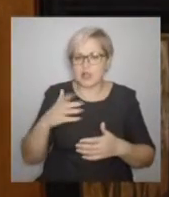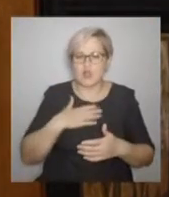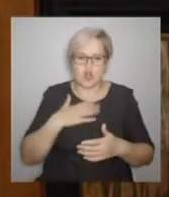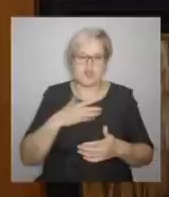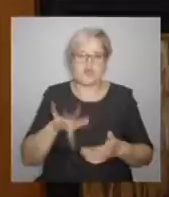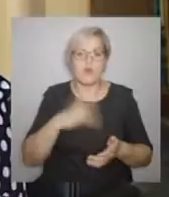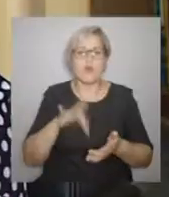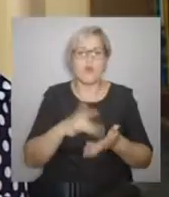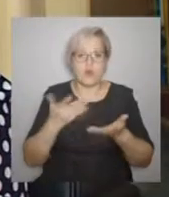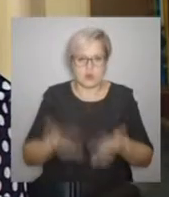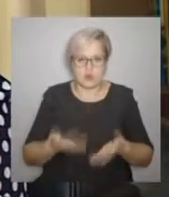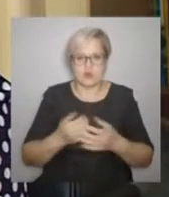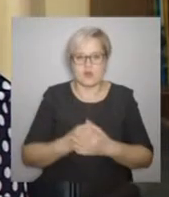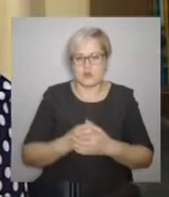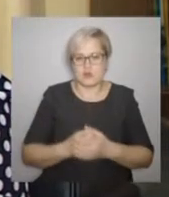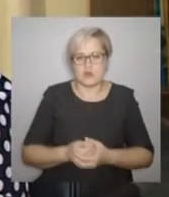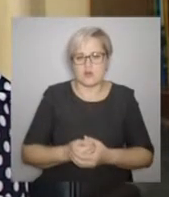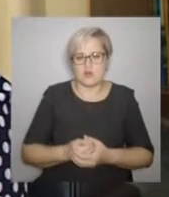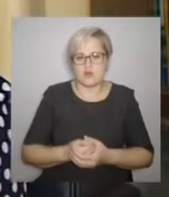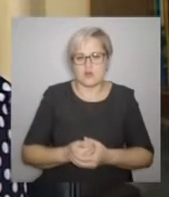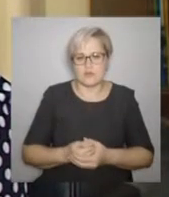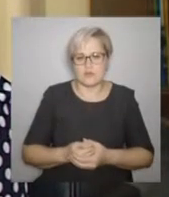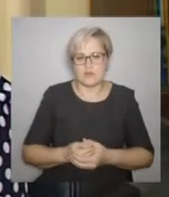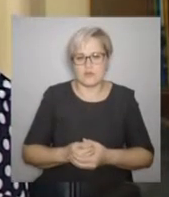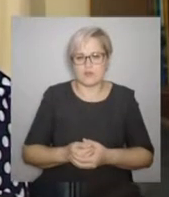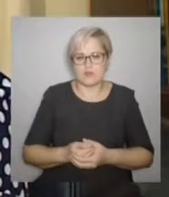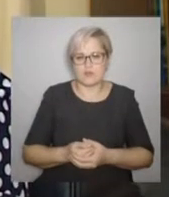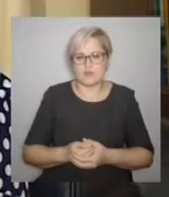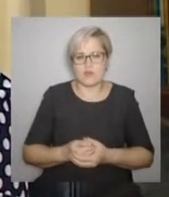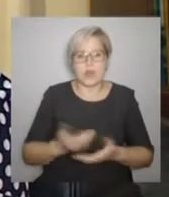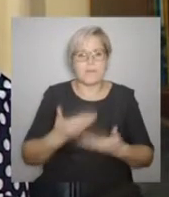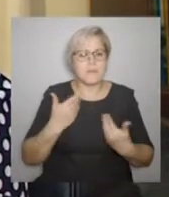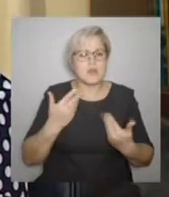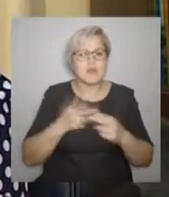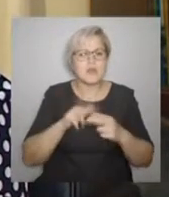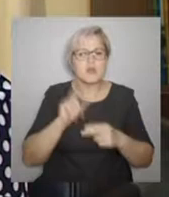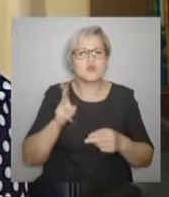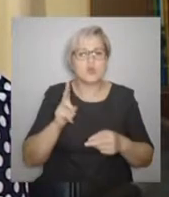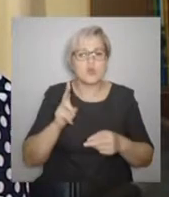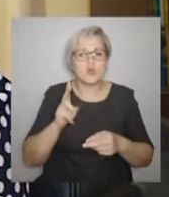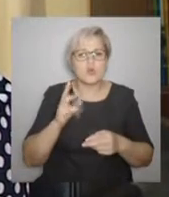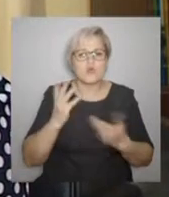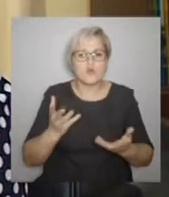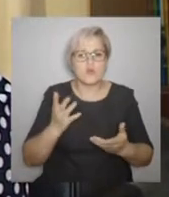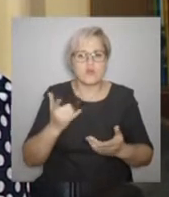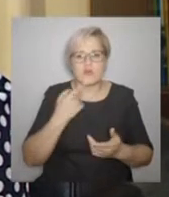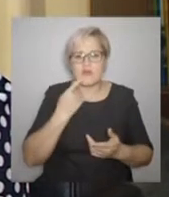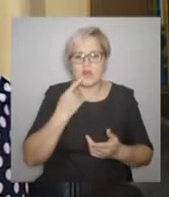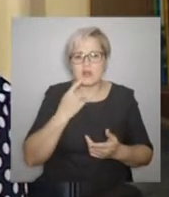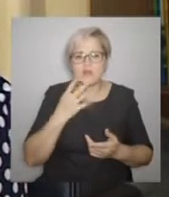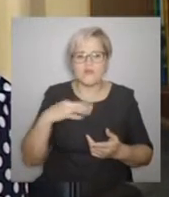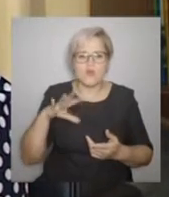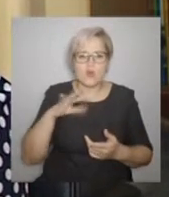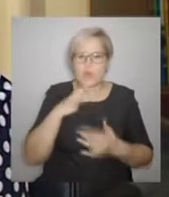весь наш коллектив. Нас порядка 12 человек здесь работает. Социальные педагоги, психологи,